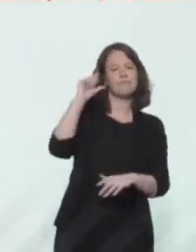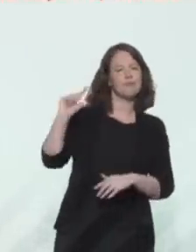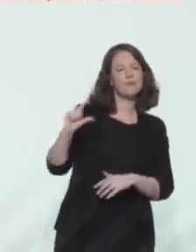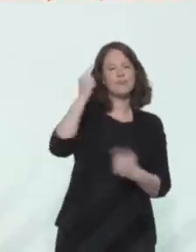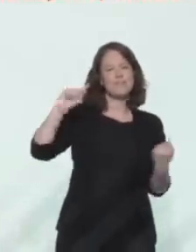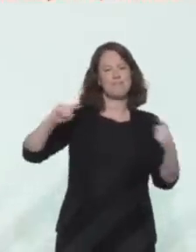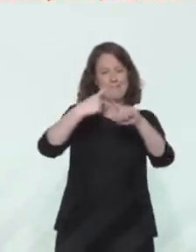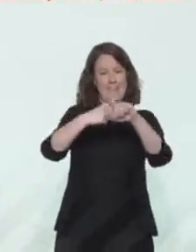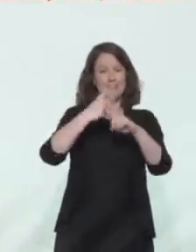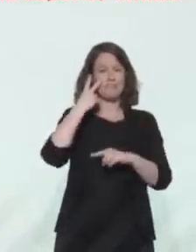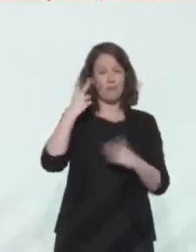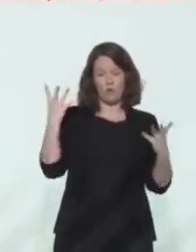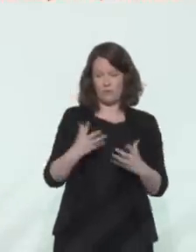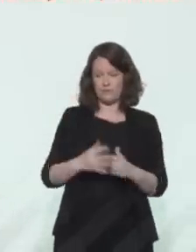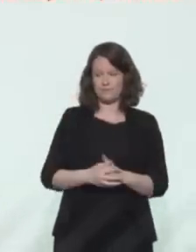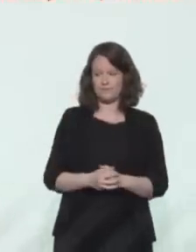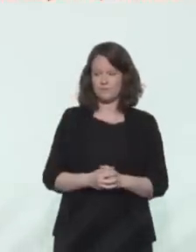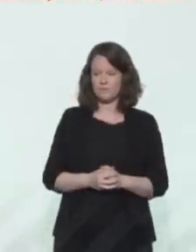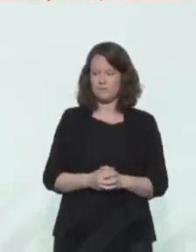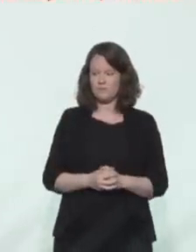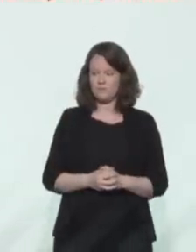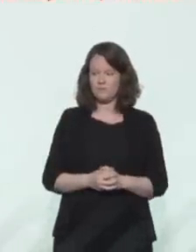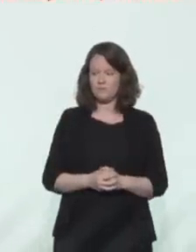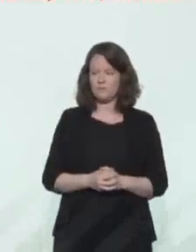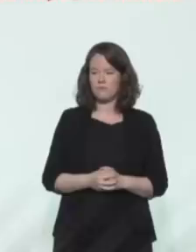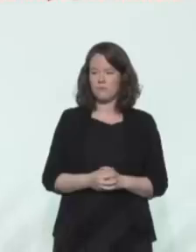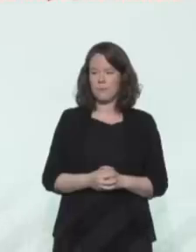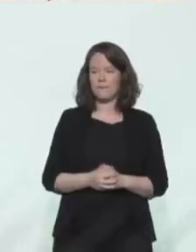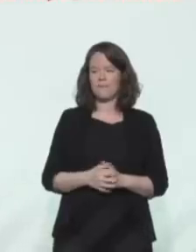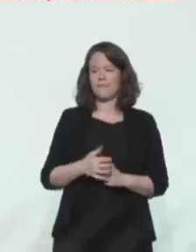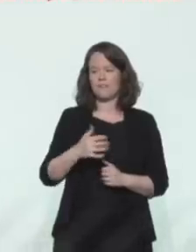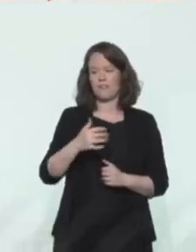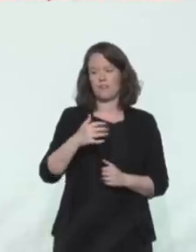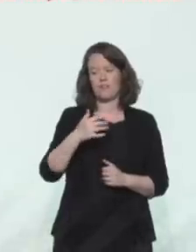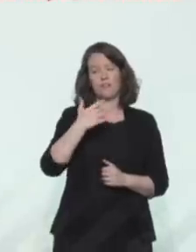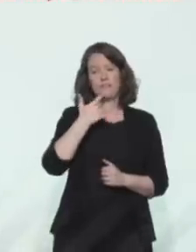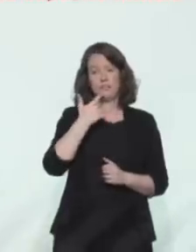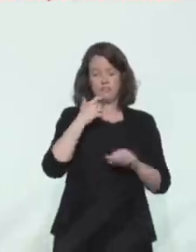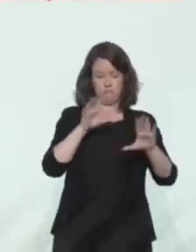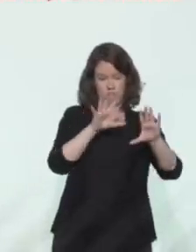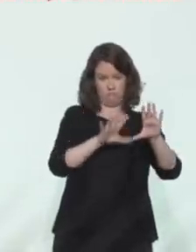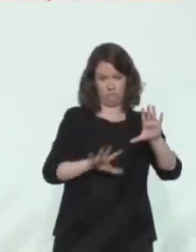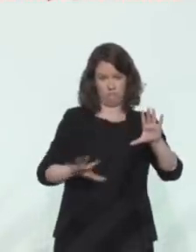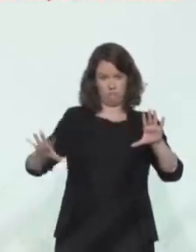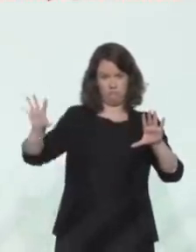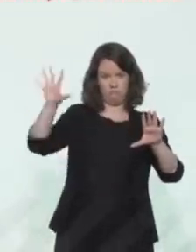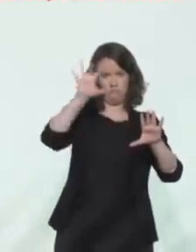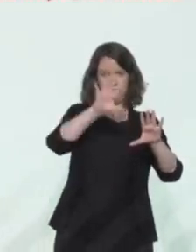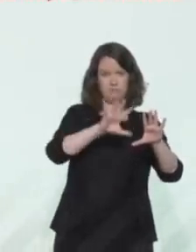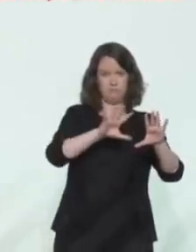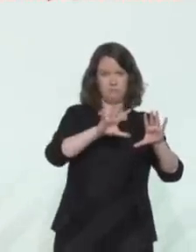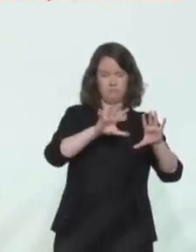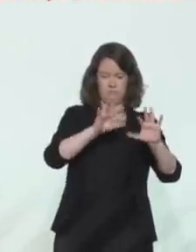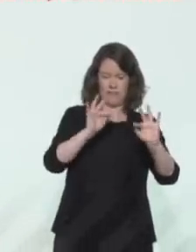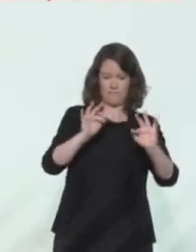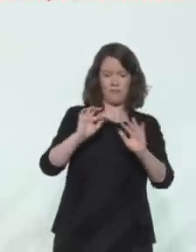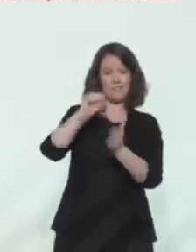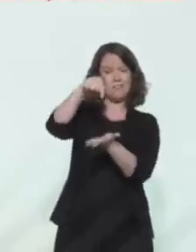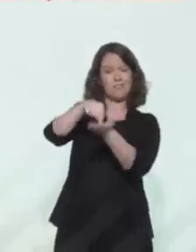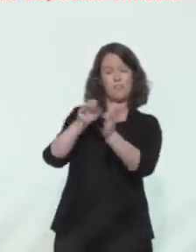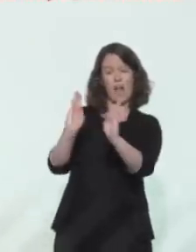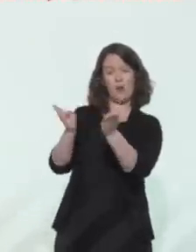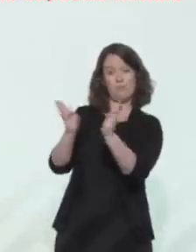de tension, le niveau d'occupation, le niveau de saturation des réanimations liées à des hospitalisations de